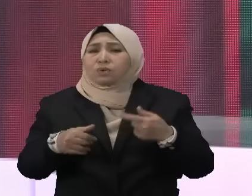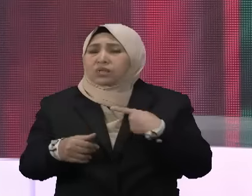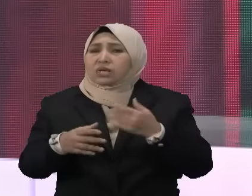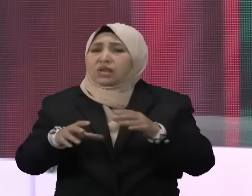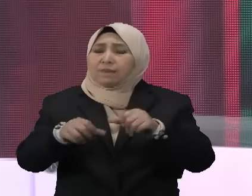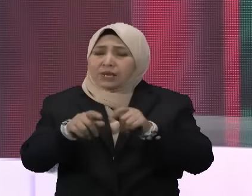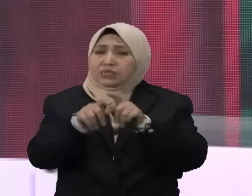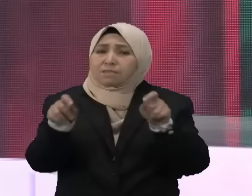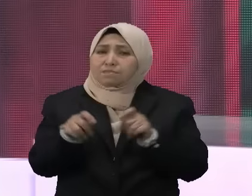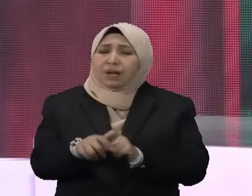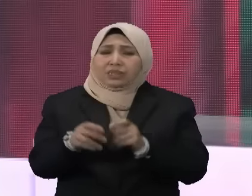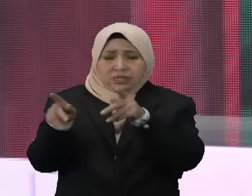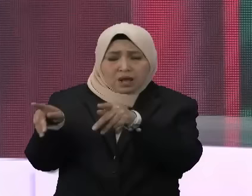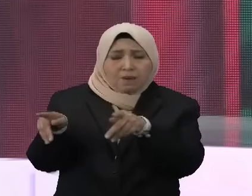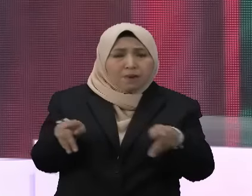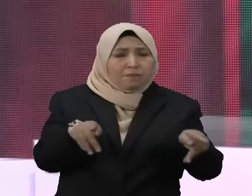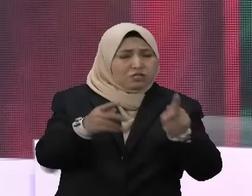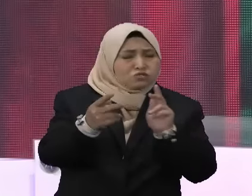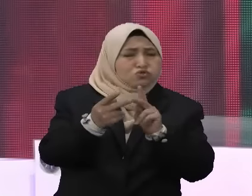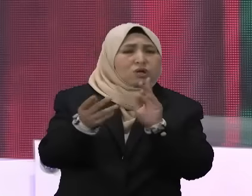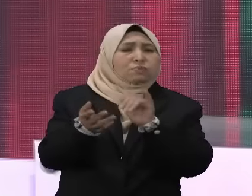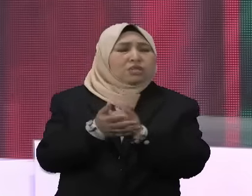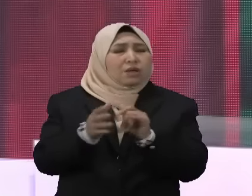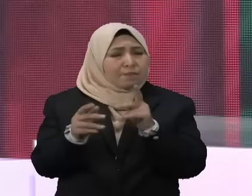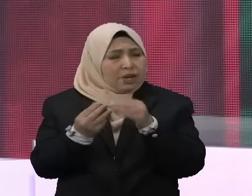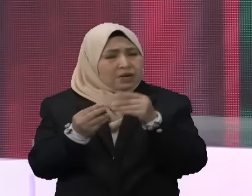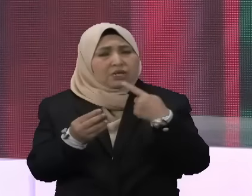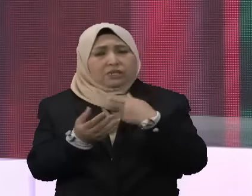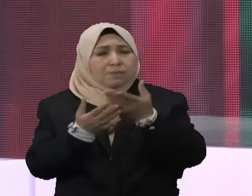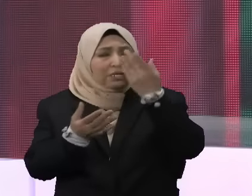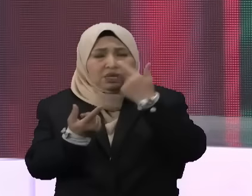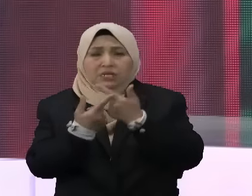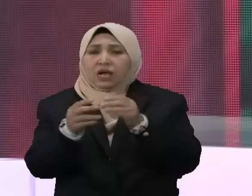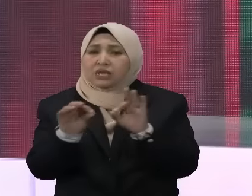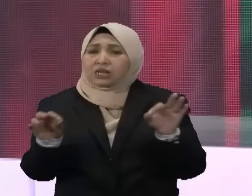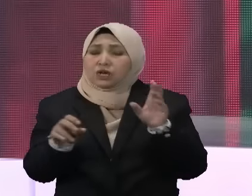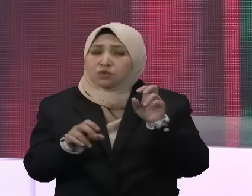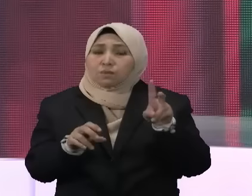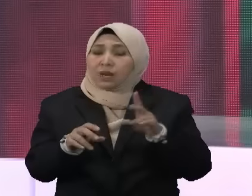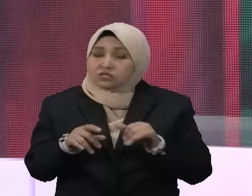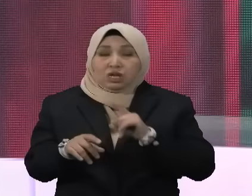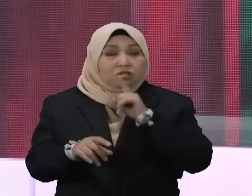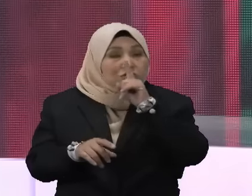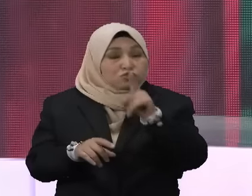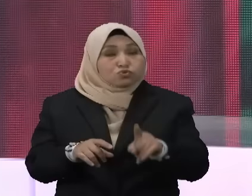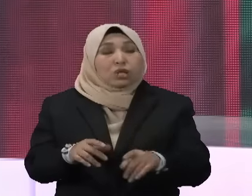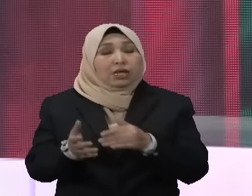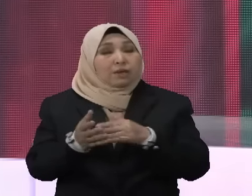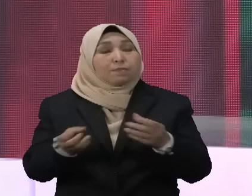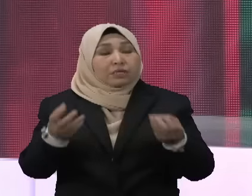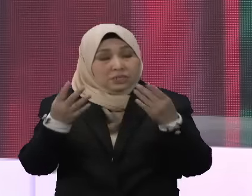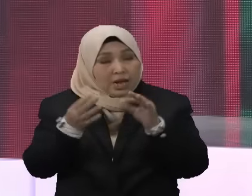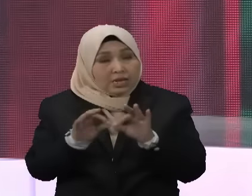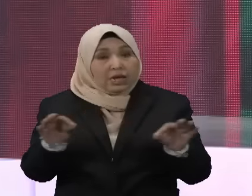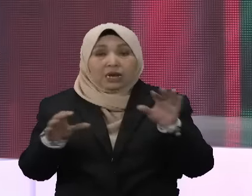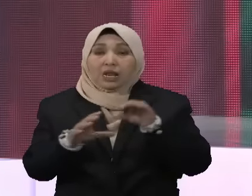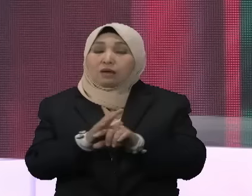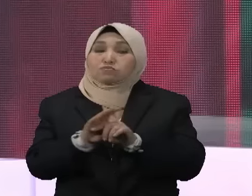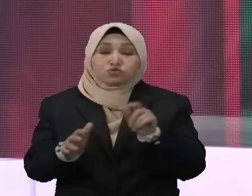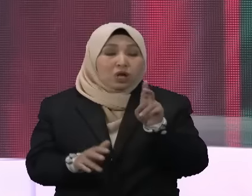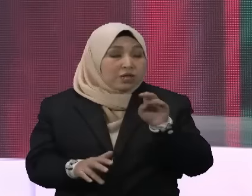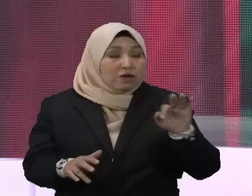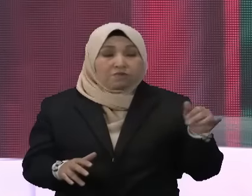tempat yang amat strategik itu antara perkara yang kita belajar daripada ayat yang ke-12. Dan sudah tentu lagi banyak lagi ayat dalam surah Al-Anfal